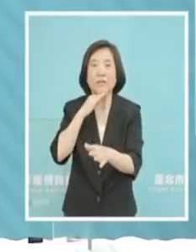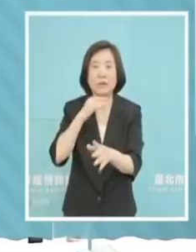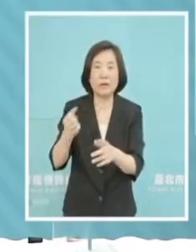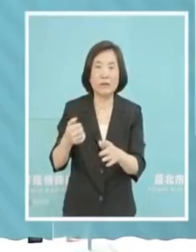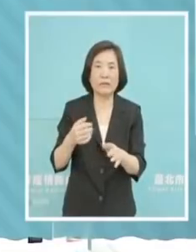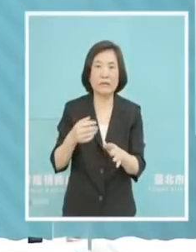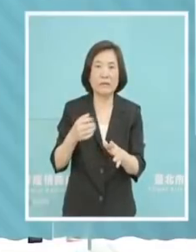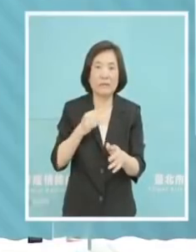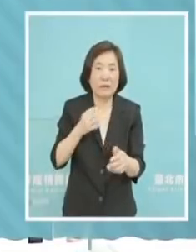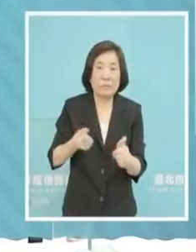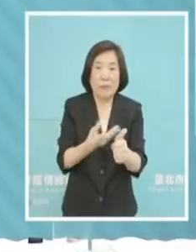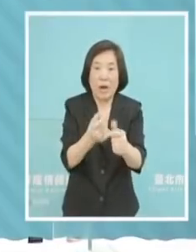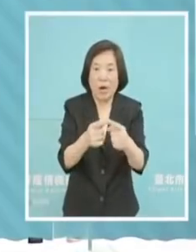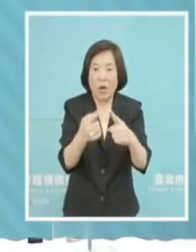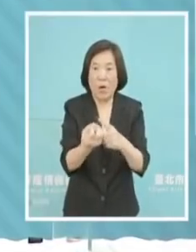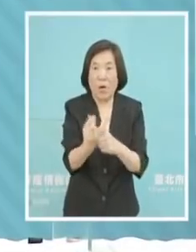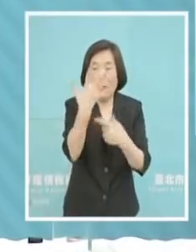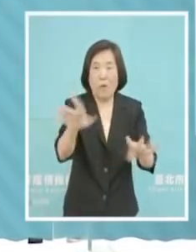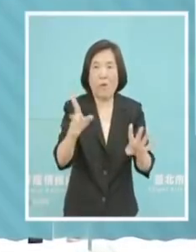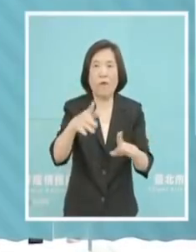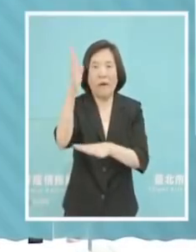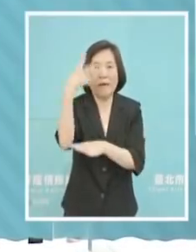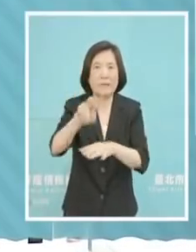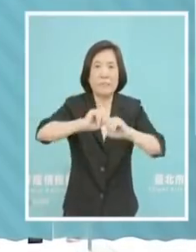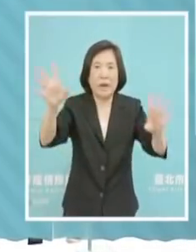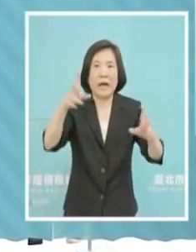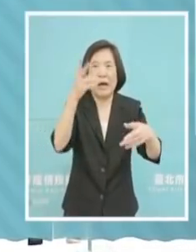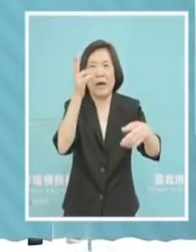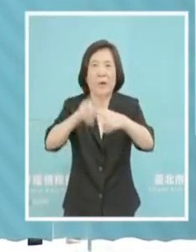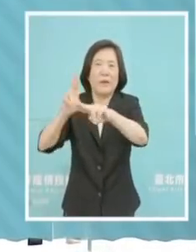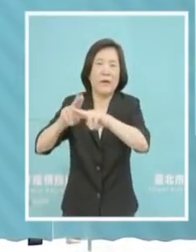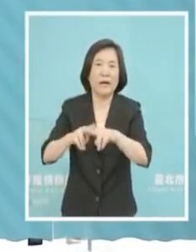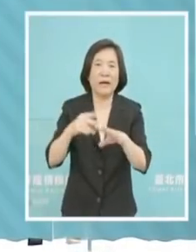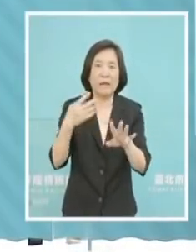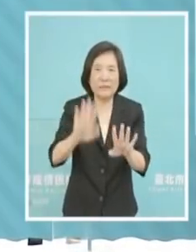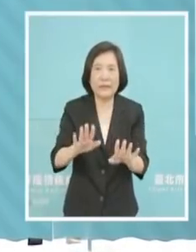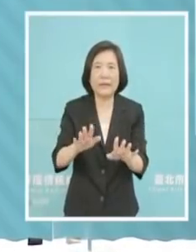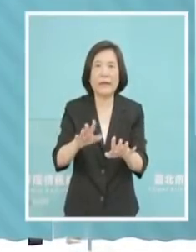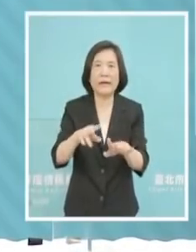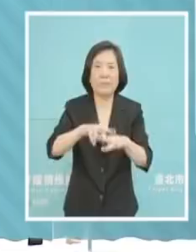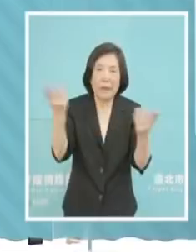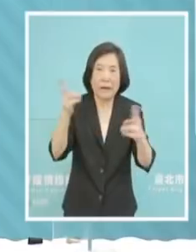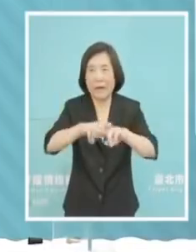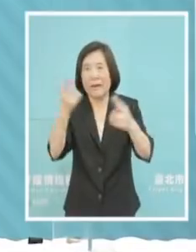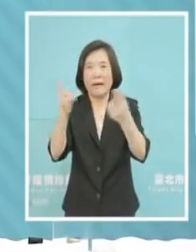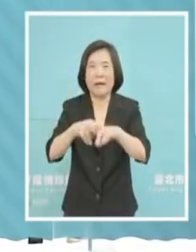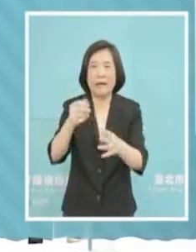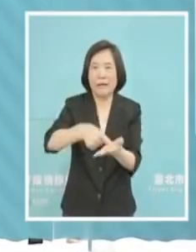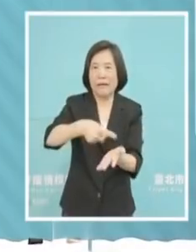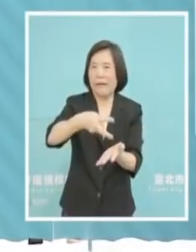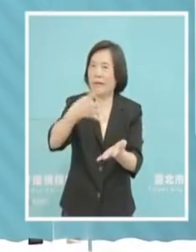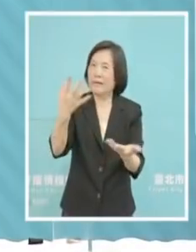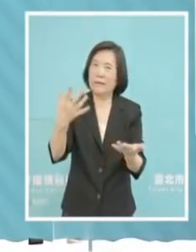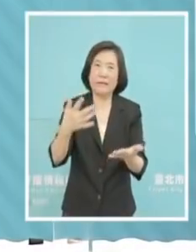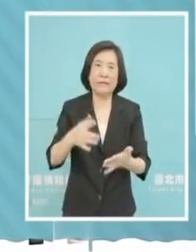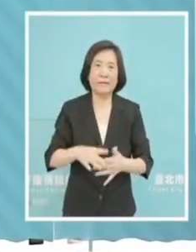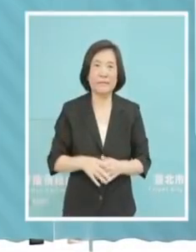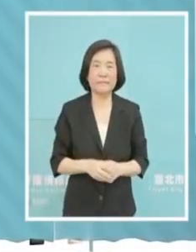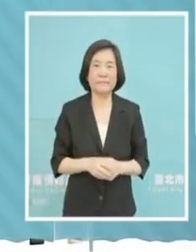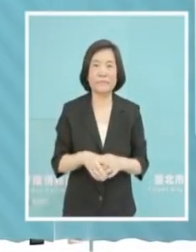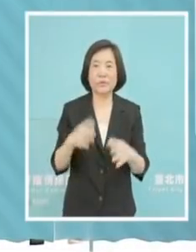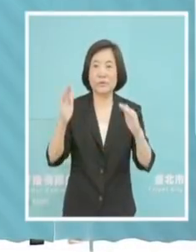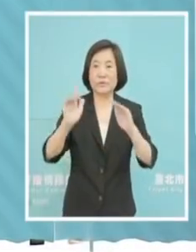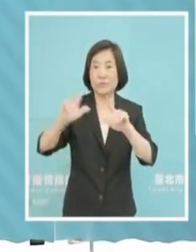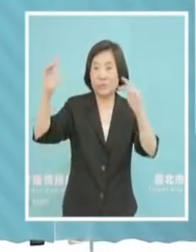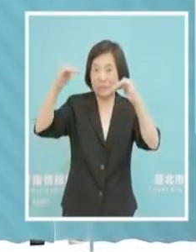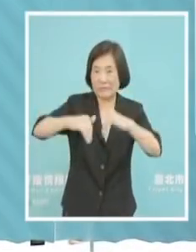此呢，所有的这个正式的会议都有记录啊、哦，这个是正常的政府啊、哦，不舞弊的，